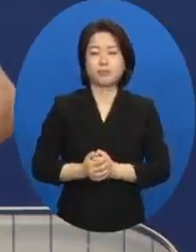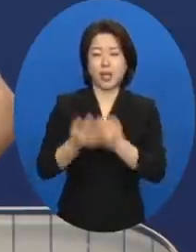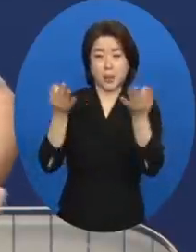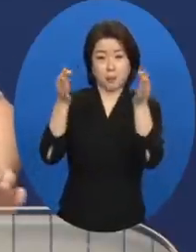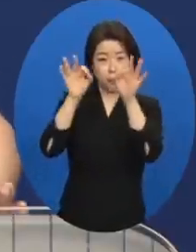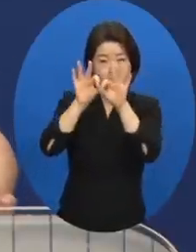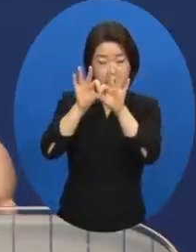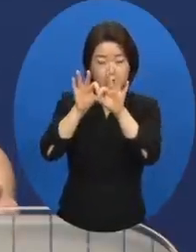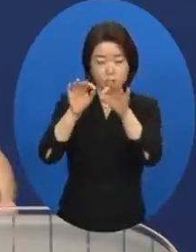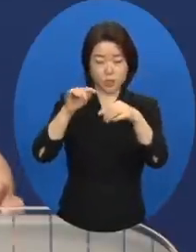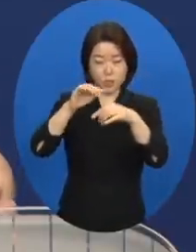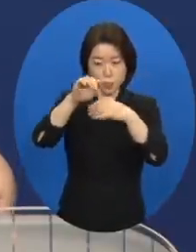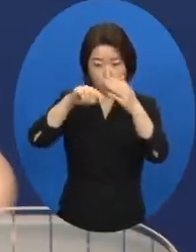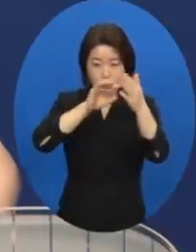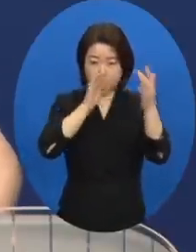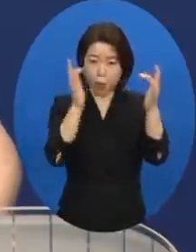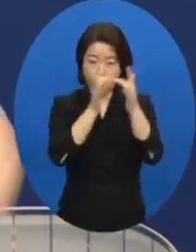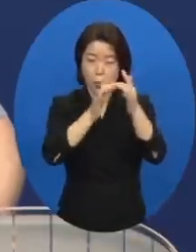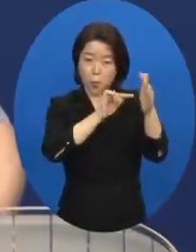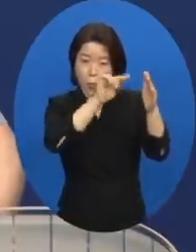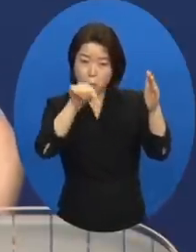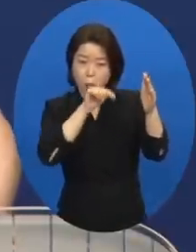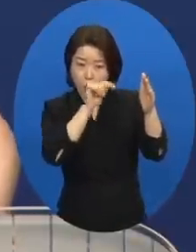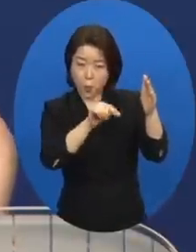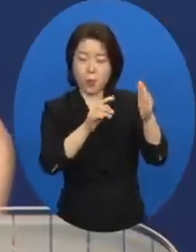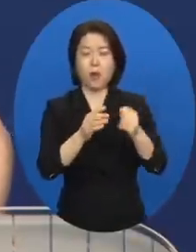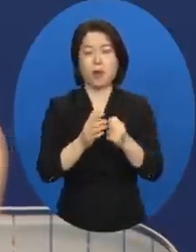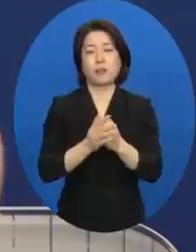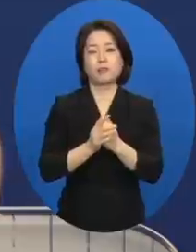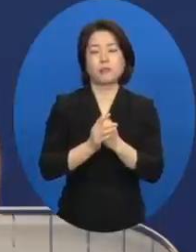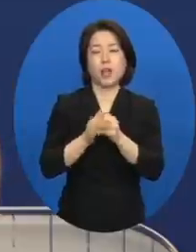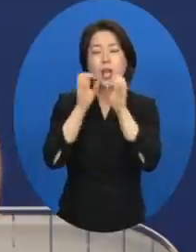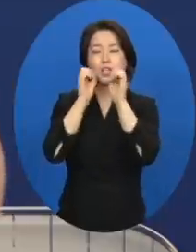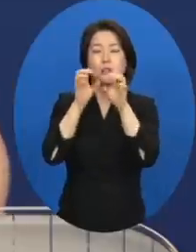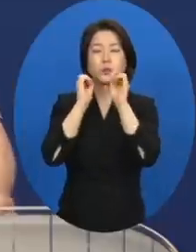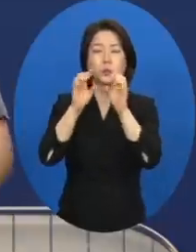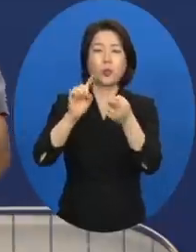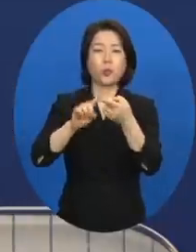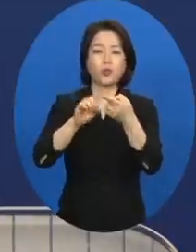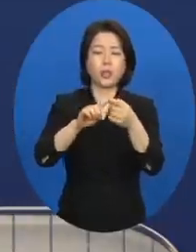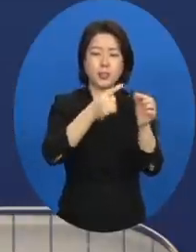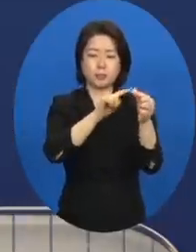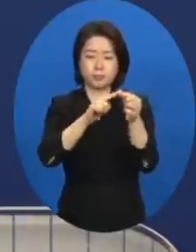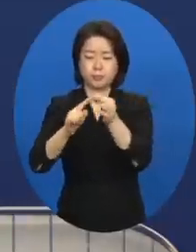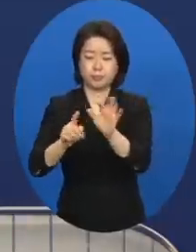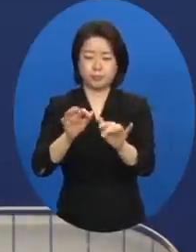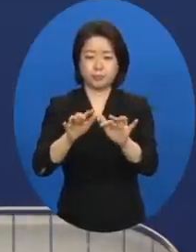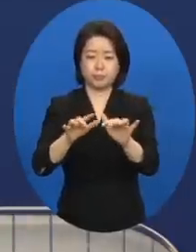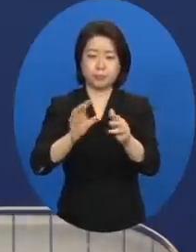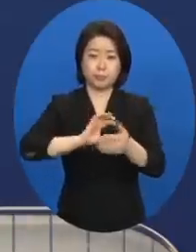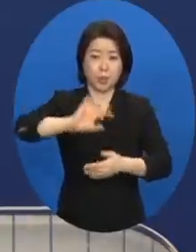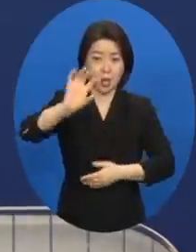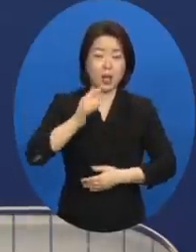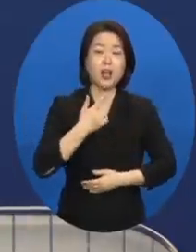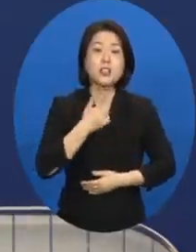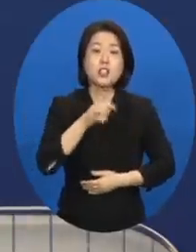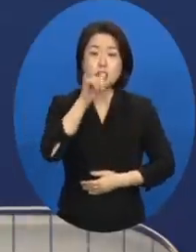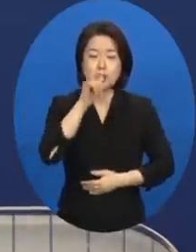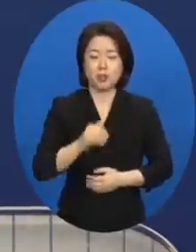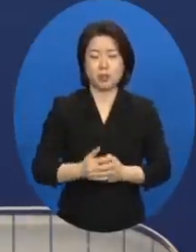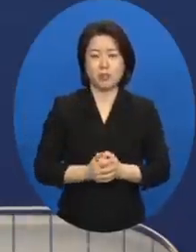페이스북에 전도에 대해서 글을 쓴 적이 있는데 이런 글을